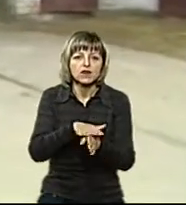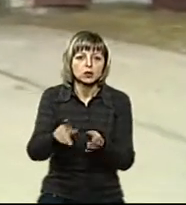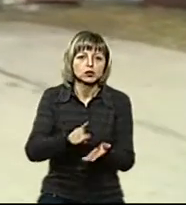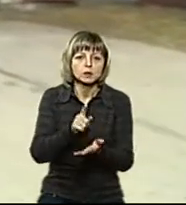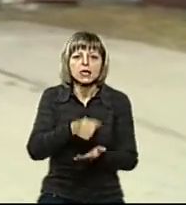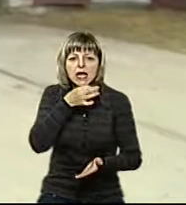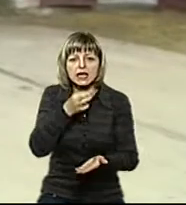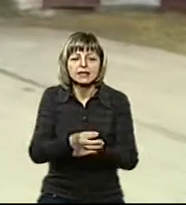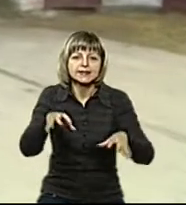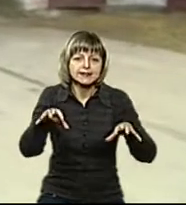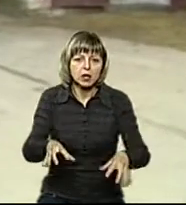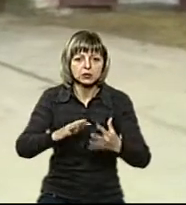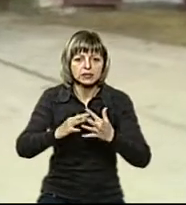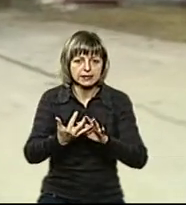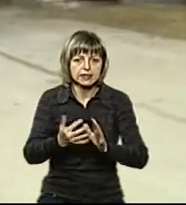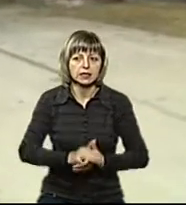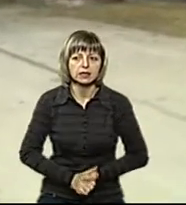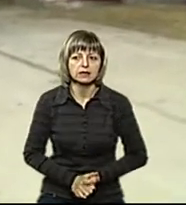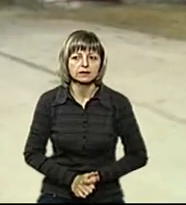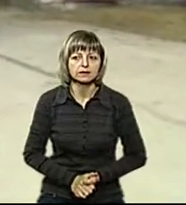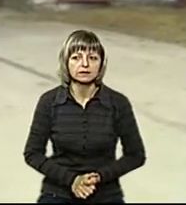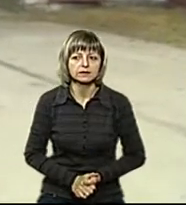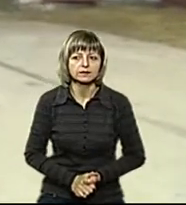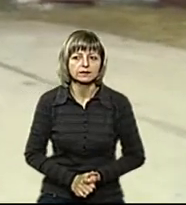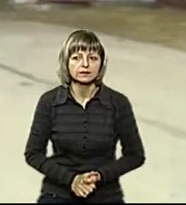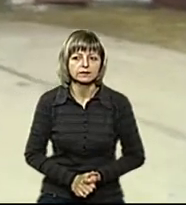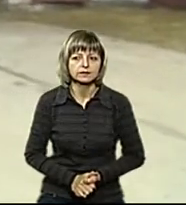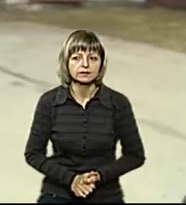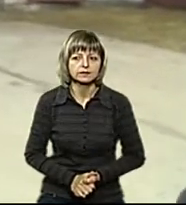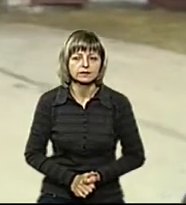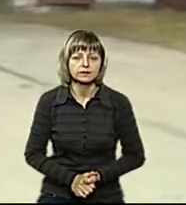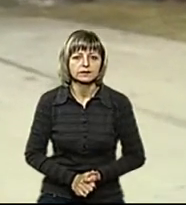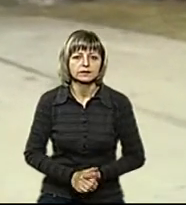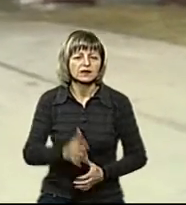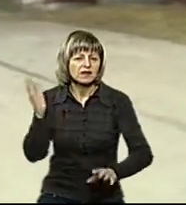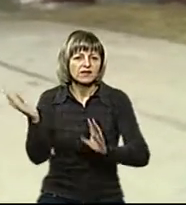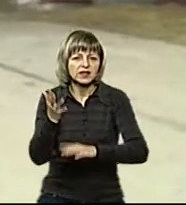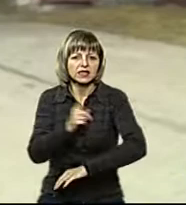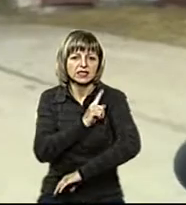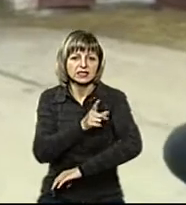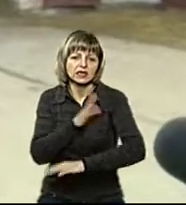старости села Юрій Самолюк. Бо то перша будівля, вітру нема. Спереду перший будинок.